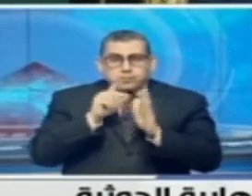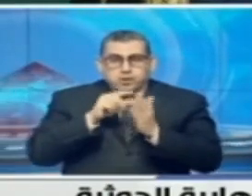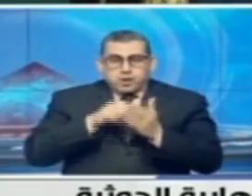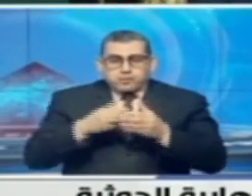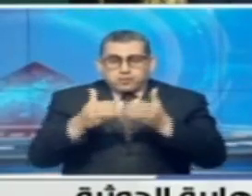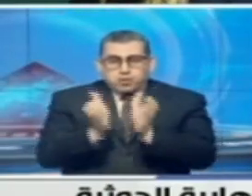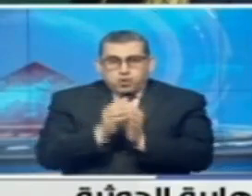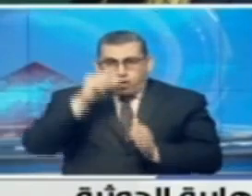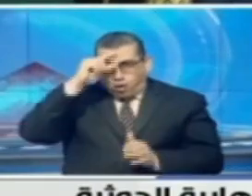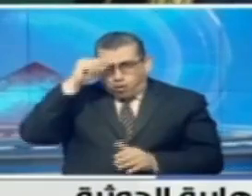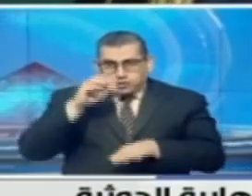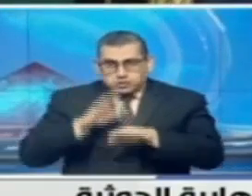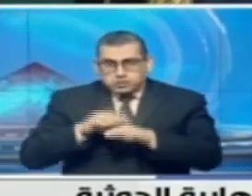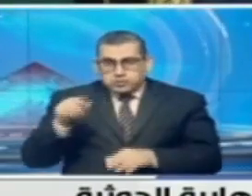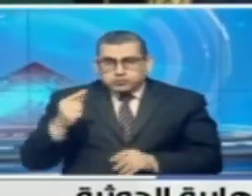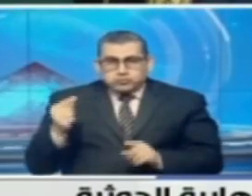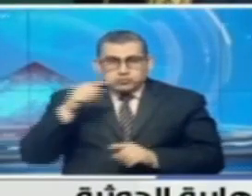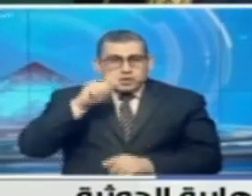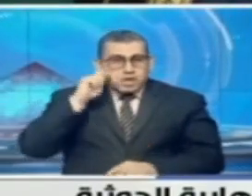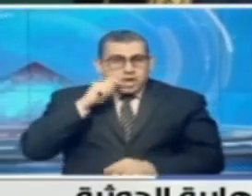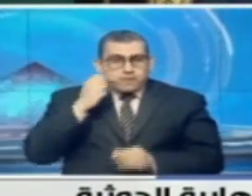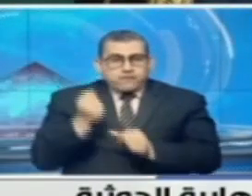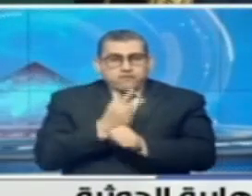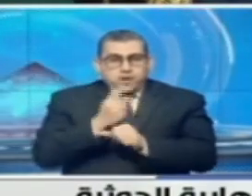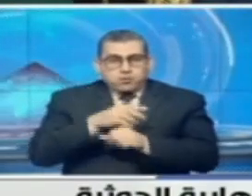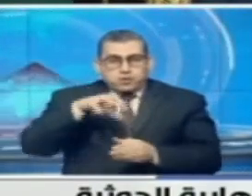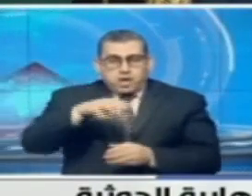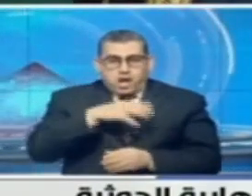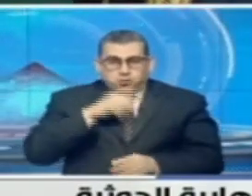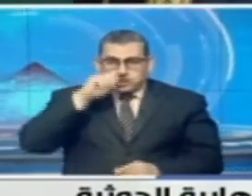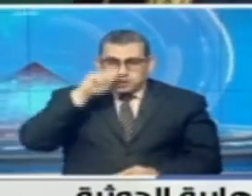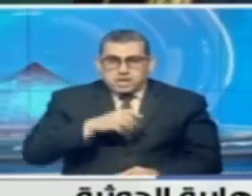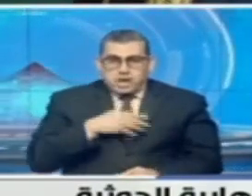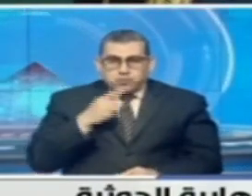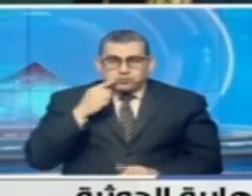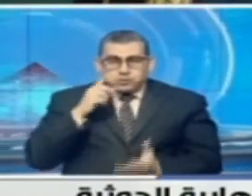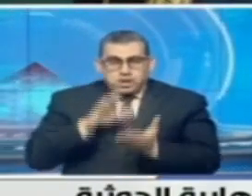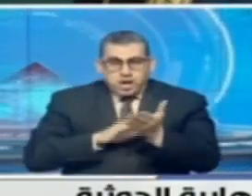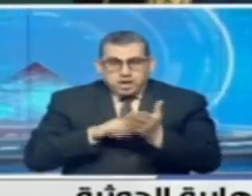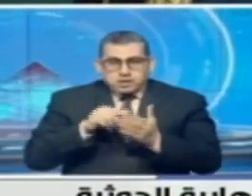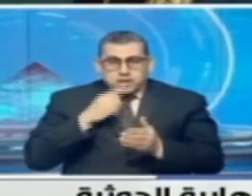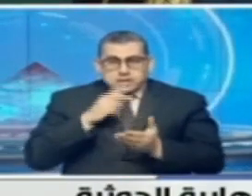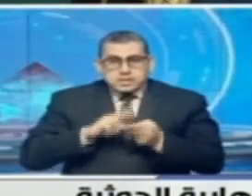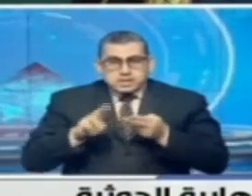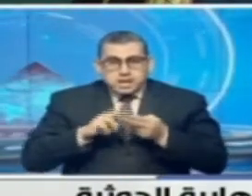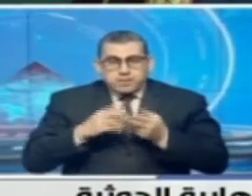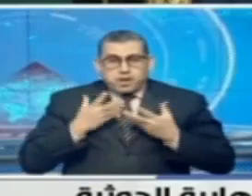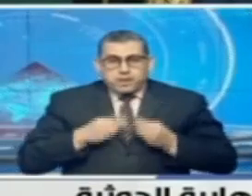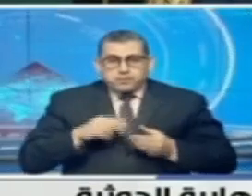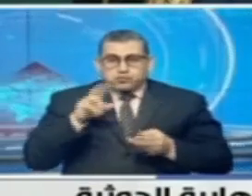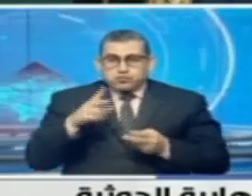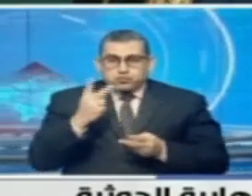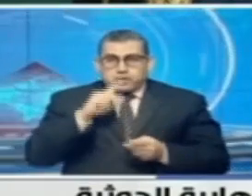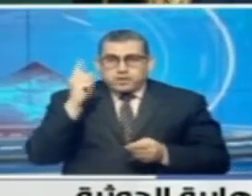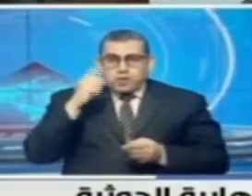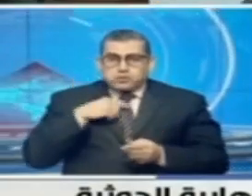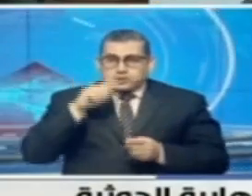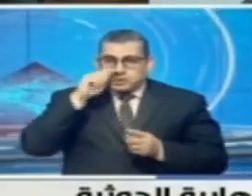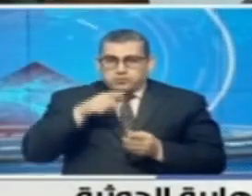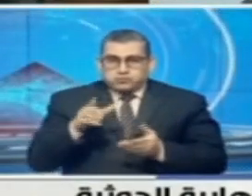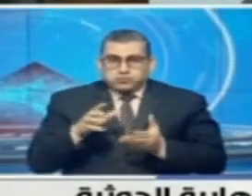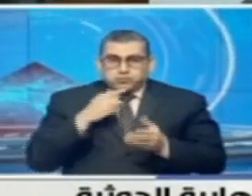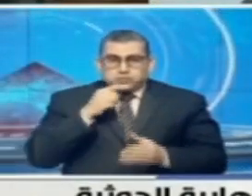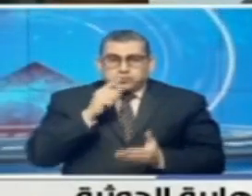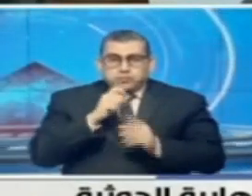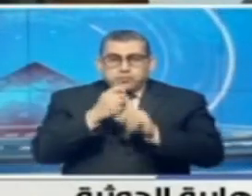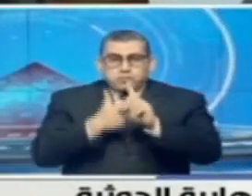الحوثي نحو نشر الإرهاب والفوضى في المنطقة، بما يهدد السلم والأمن الإقليميين والدوليين. أكد